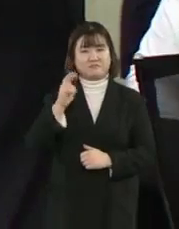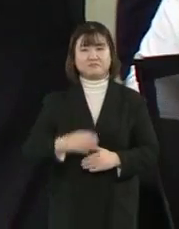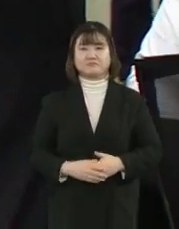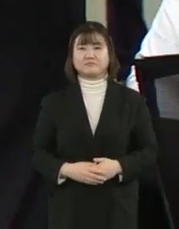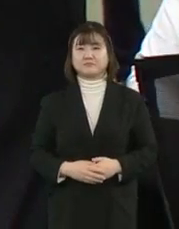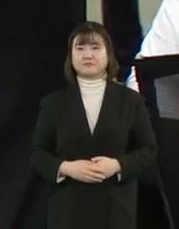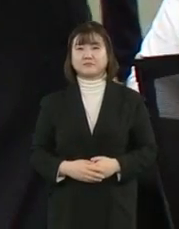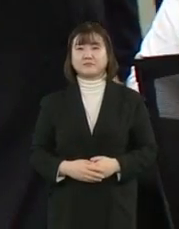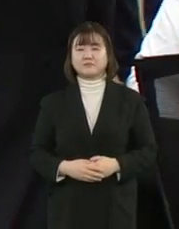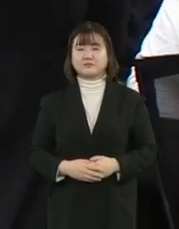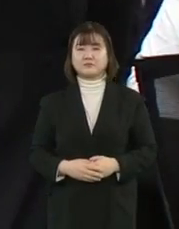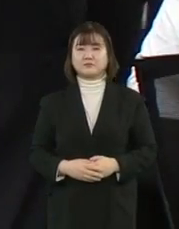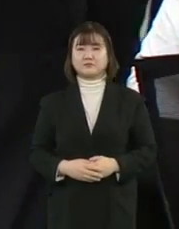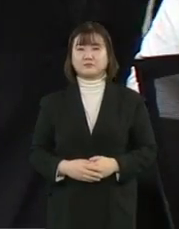전망됩니다